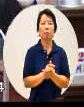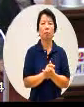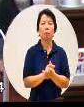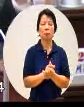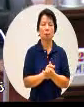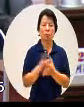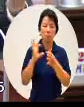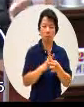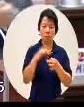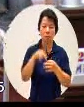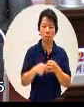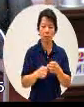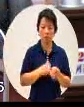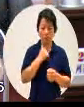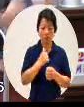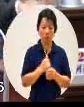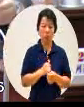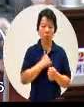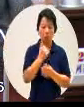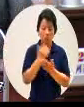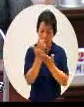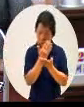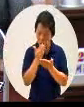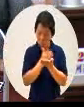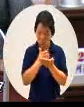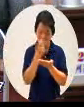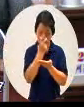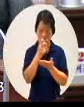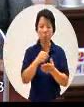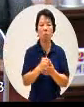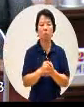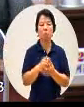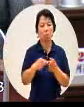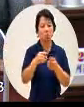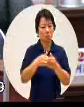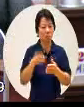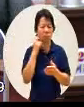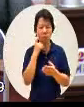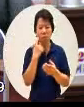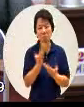因為真的才有辦法審你如果下金會怎麼審來 下一頁